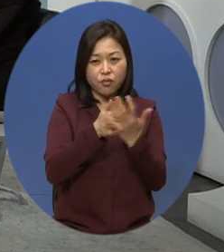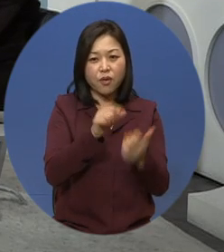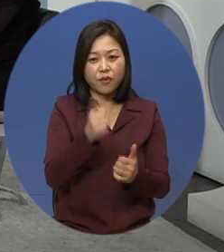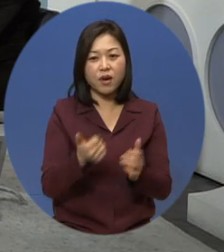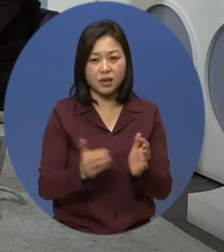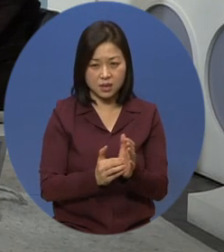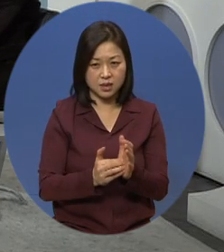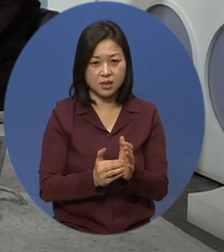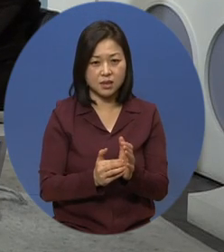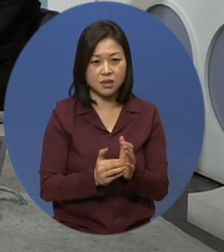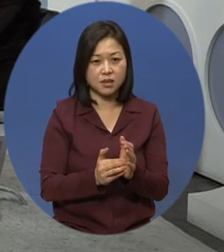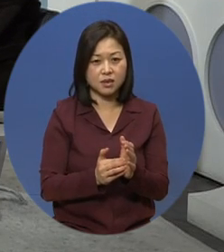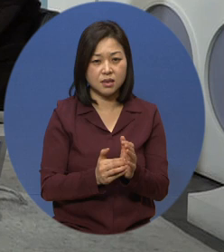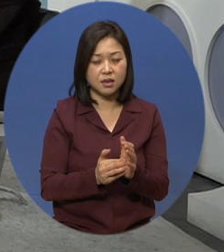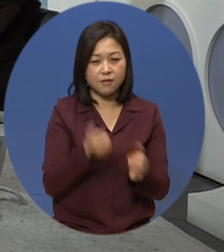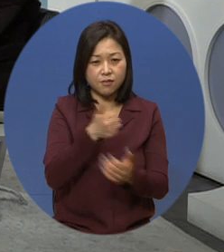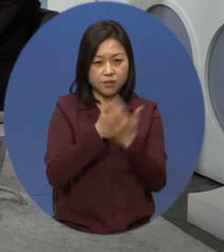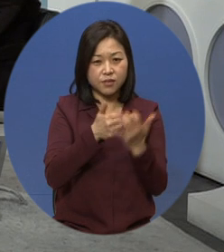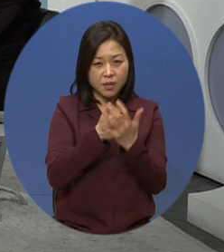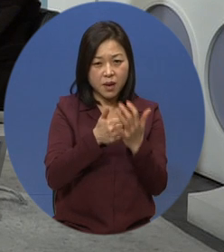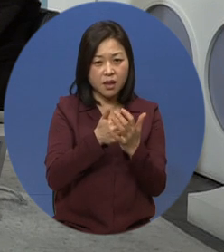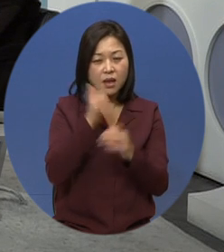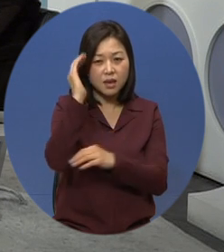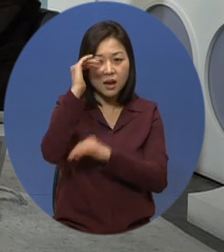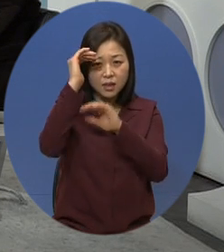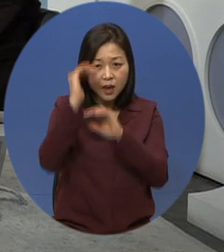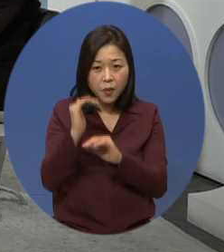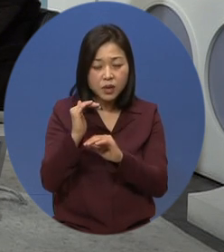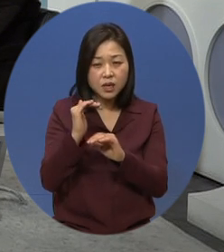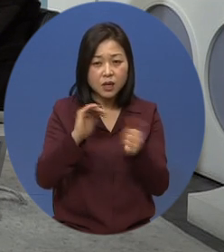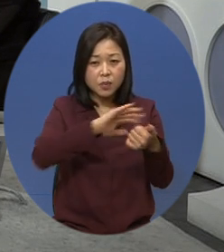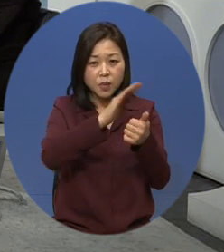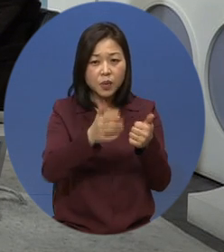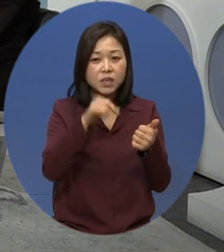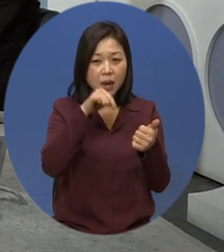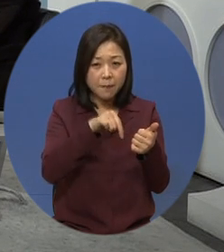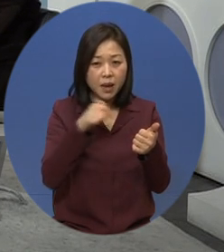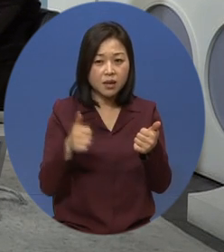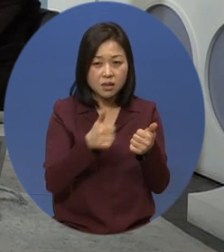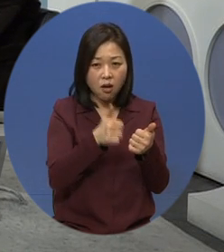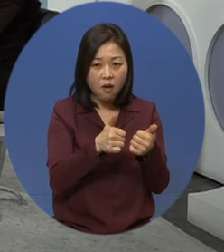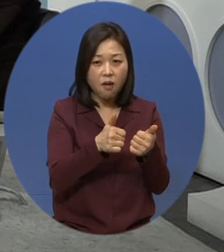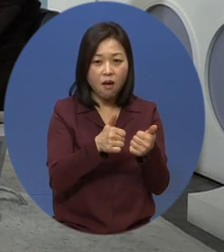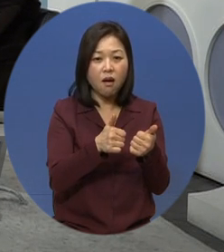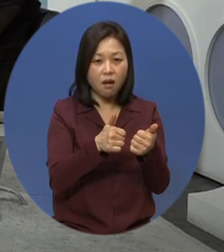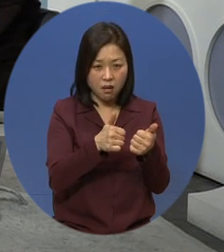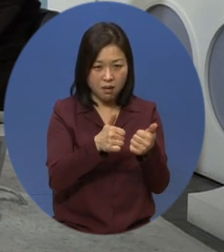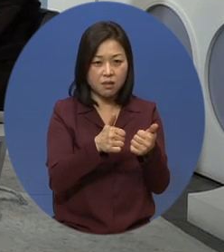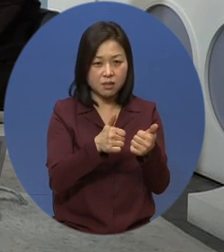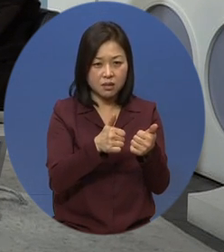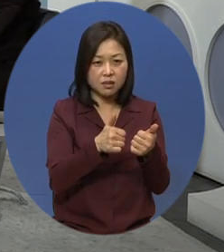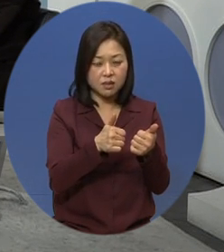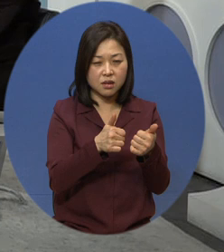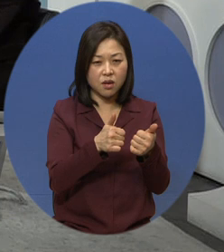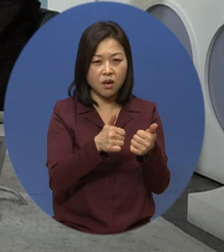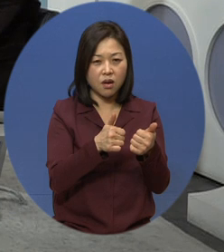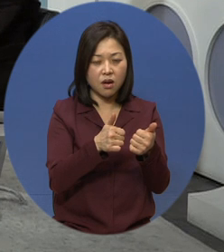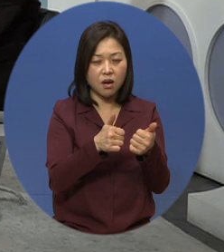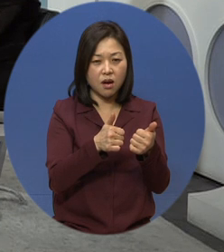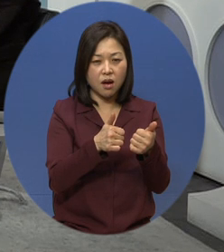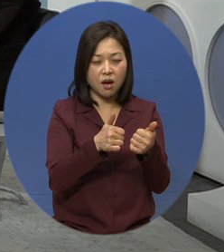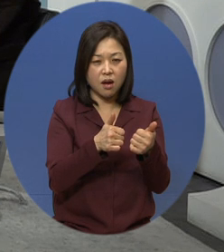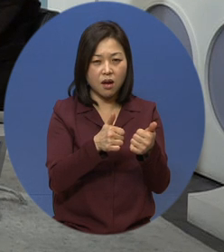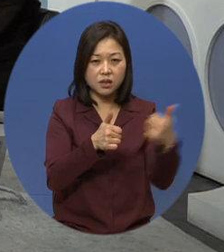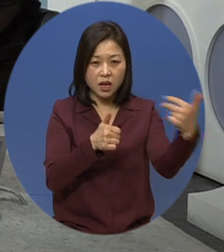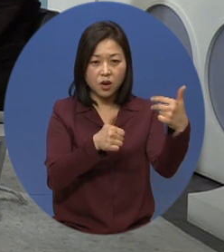분신 자살한 그 얘기 자체가 그 묘지 앞에서 의 결국은 촬영을 했는데 바로 그